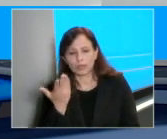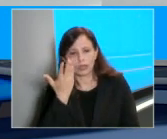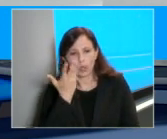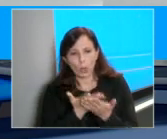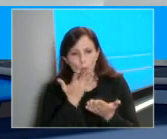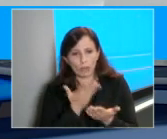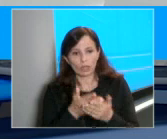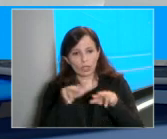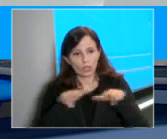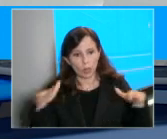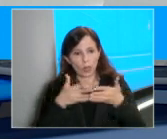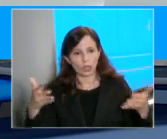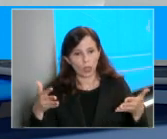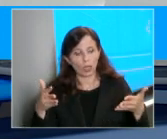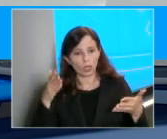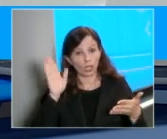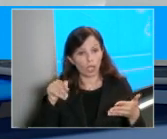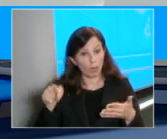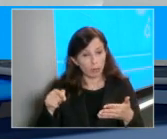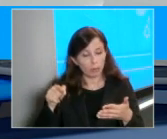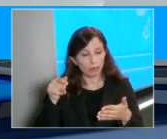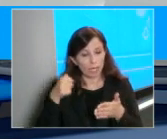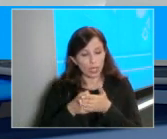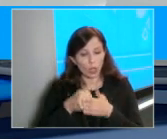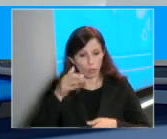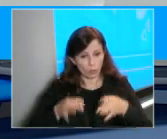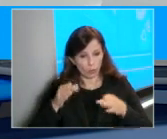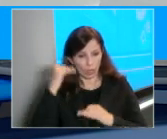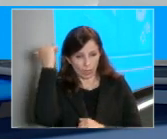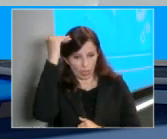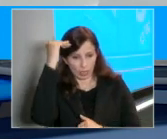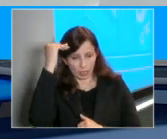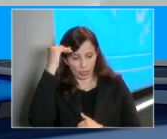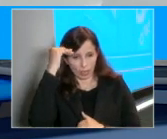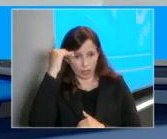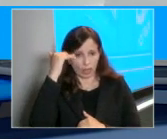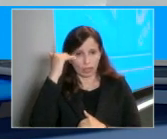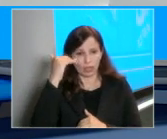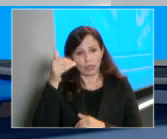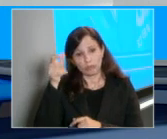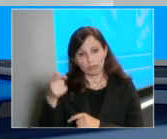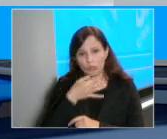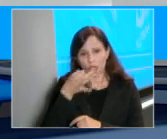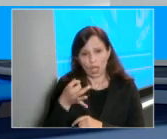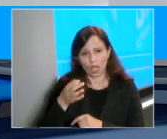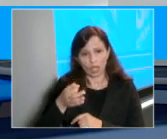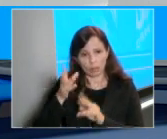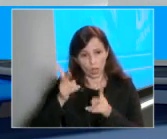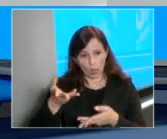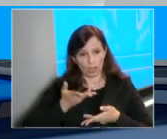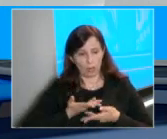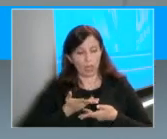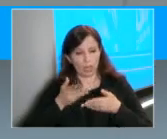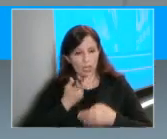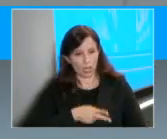שיש ציבור מאוד מאוד גדול, שגם אם העניין הזה יגיע בסוף לבגץ, שני העניינים, אחד, האם לאדם תחת כתב אישום יש יכולת לקבל מנדט להקמת